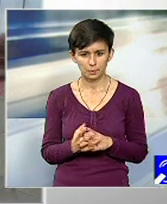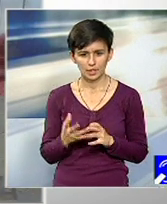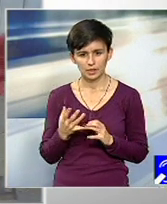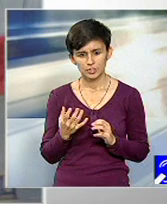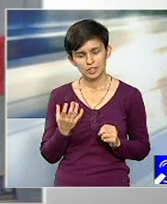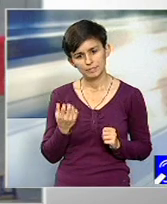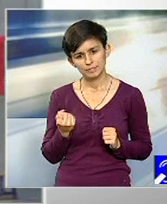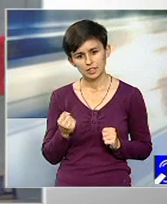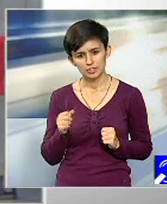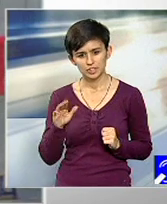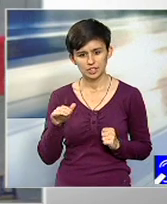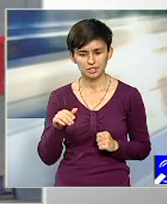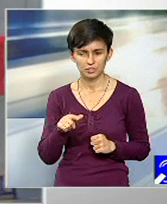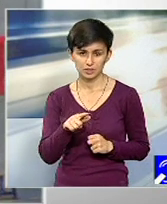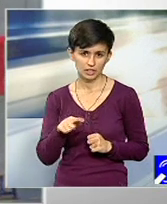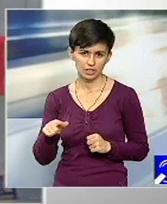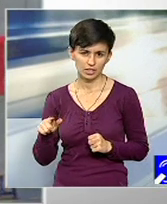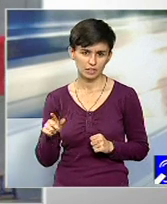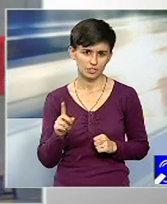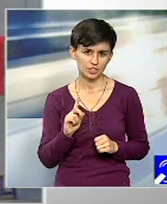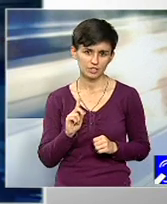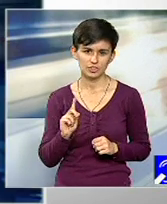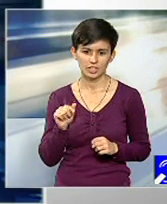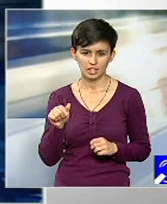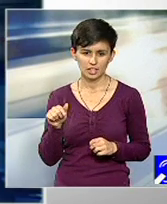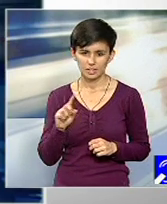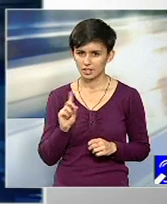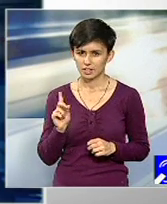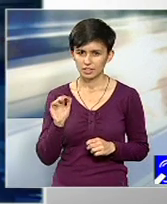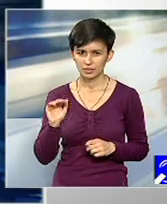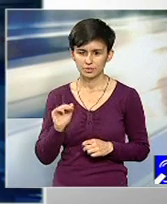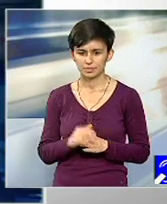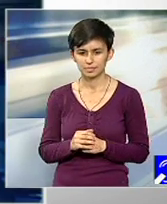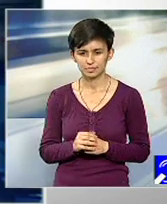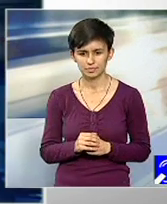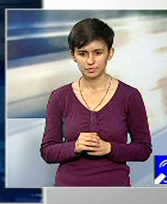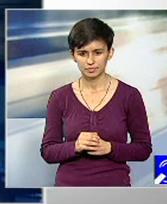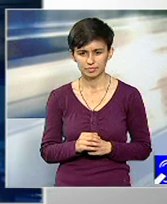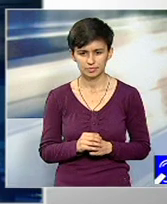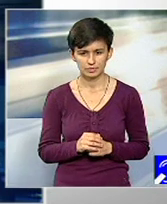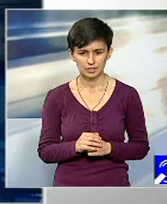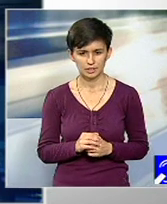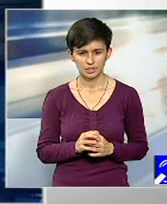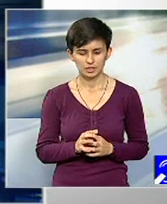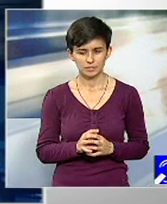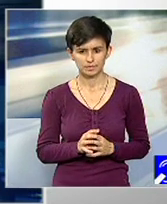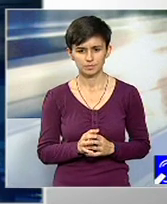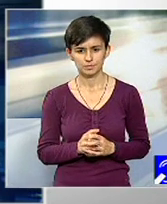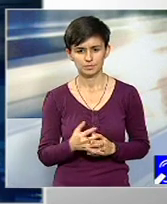voi și n-au avut ei? Motiv pentru care, iată, voi ați câștigat? Cred